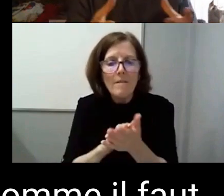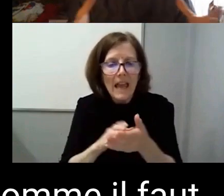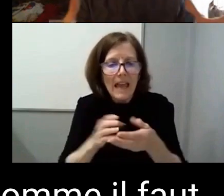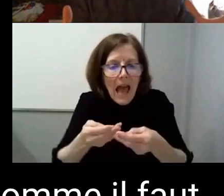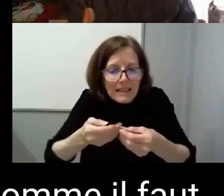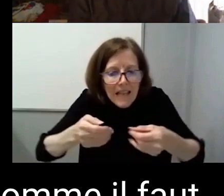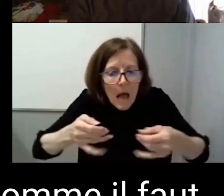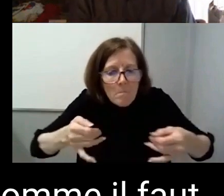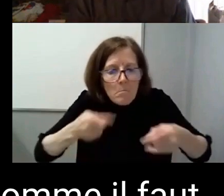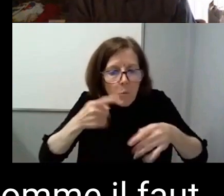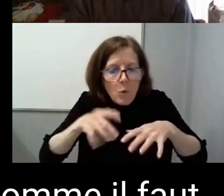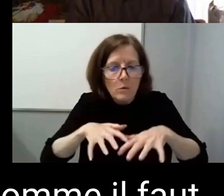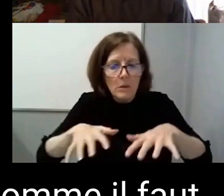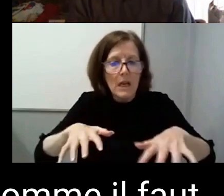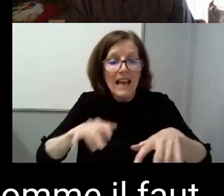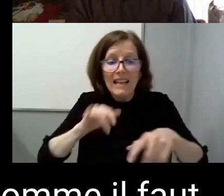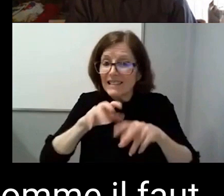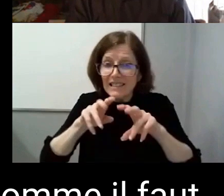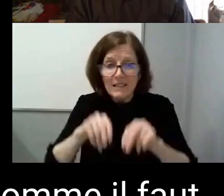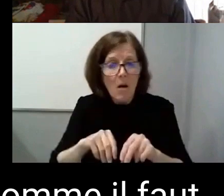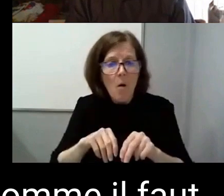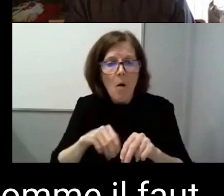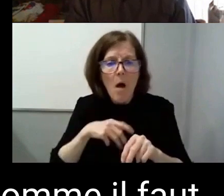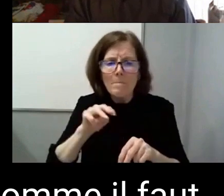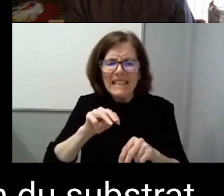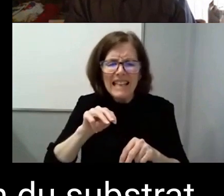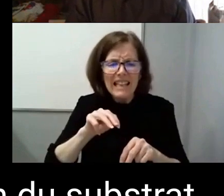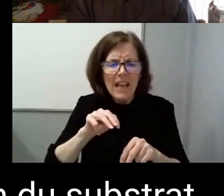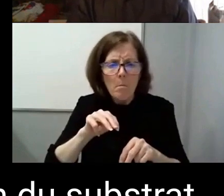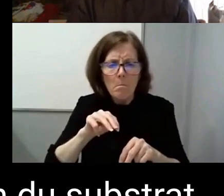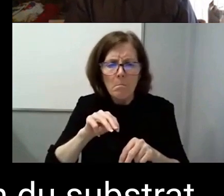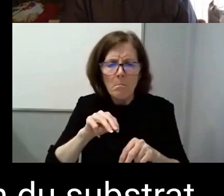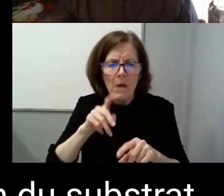de difficultés à se déployer comme il faut.